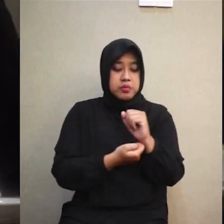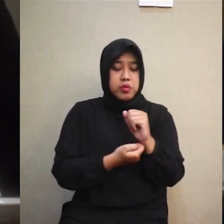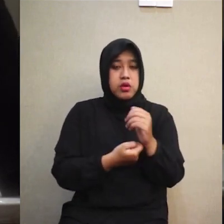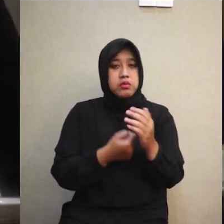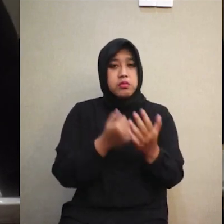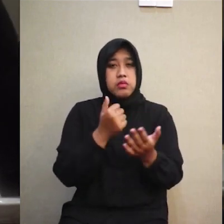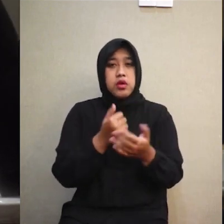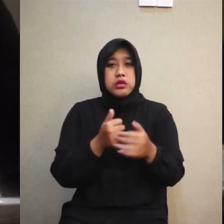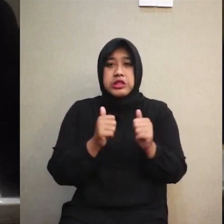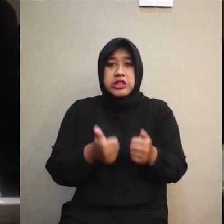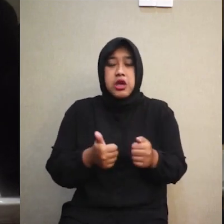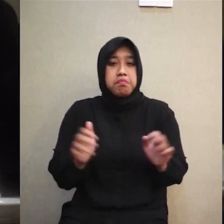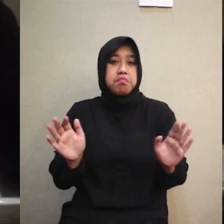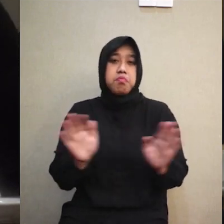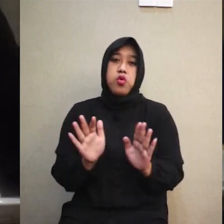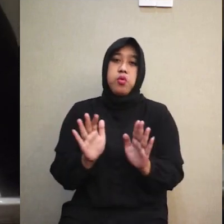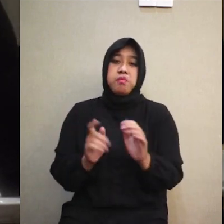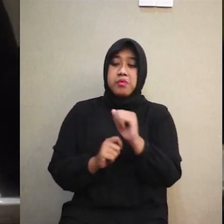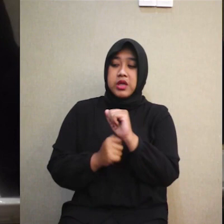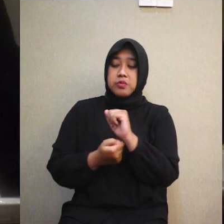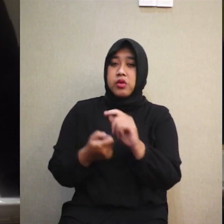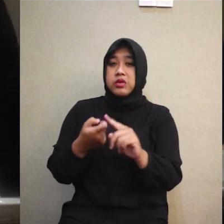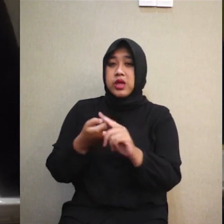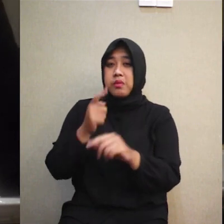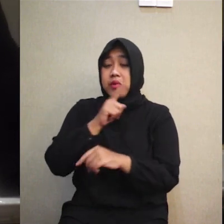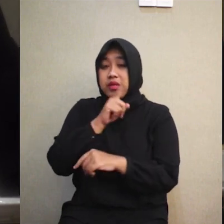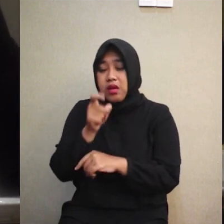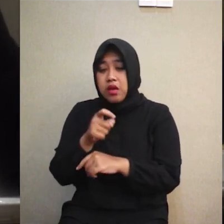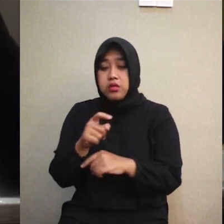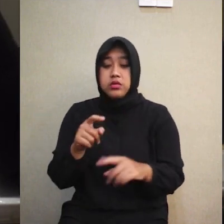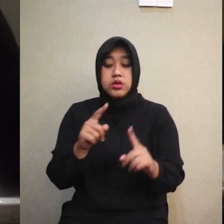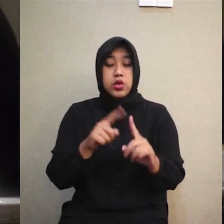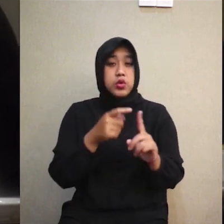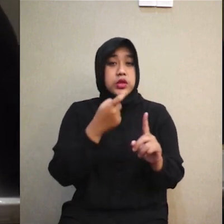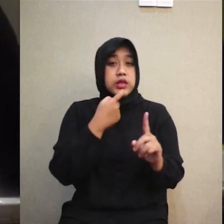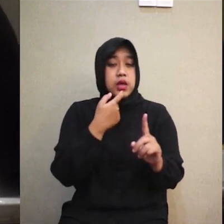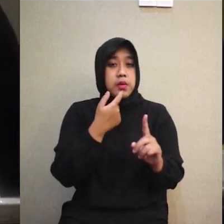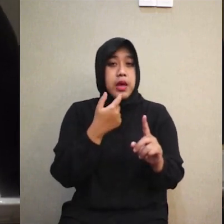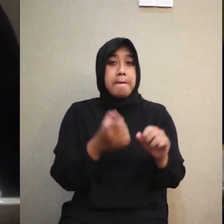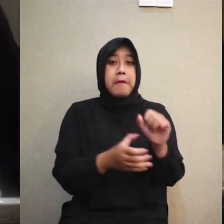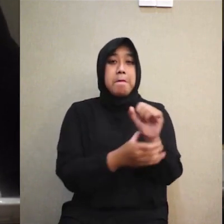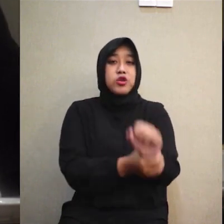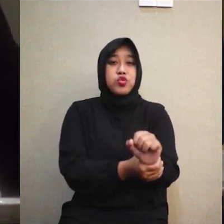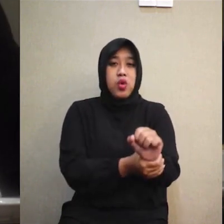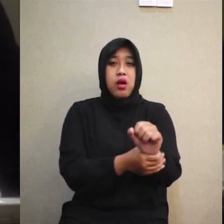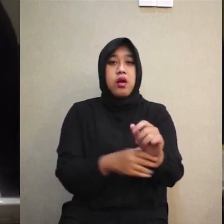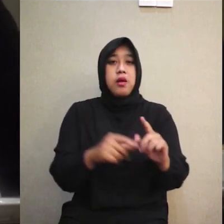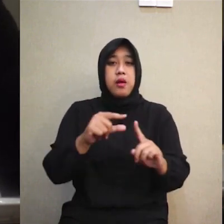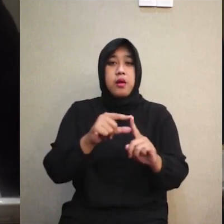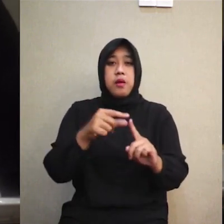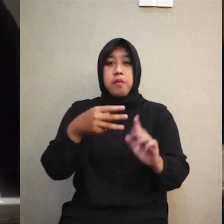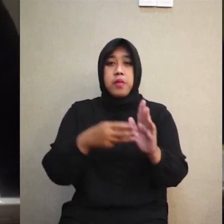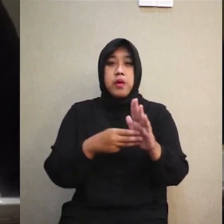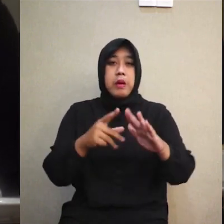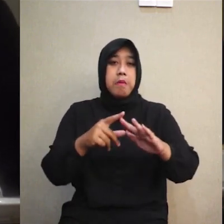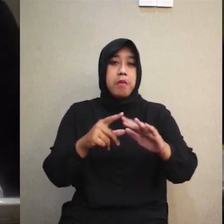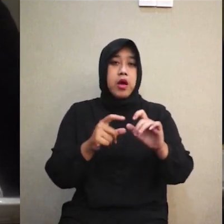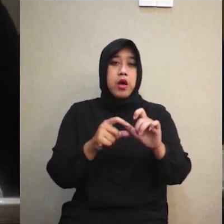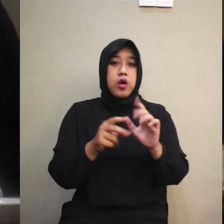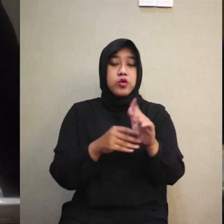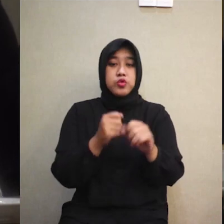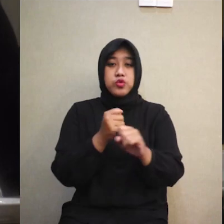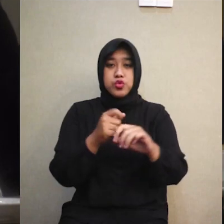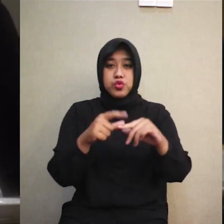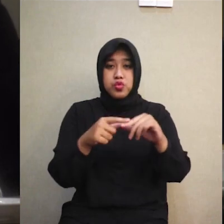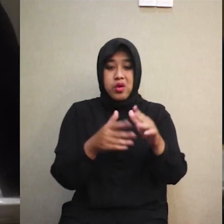siap untuk merespon pertanyaan itu jadi satu misalnya terkait dengan pemasungan angka-angka pemasungan yang